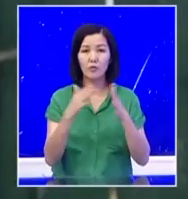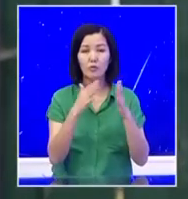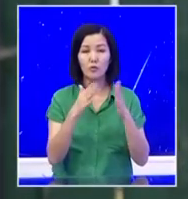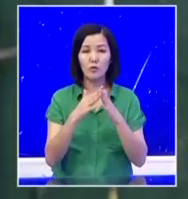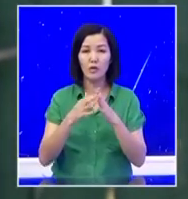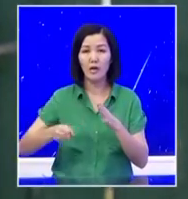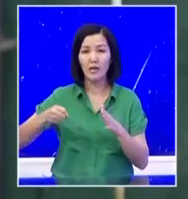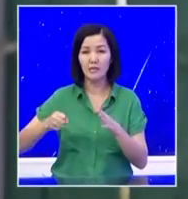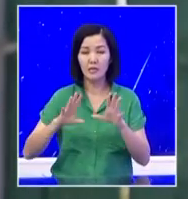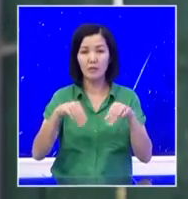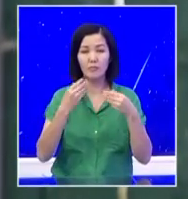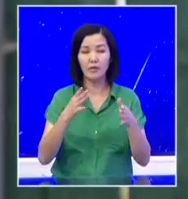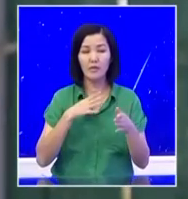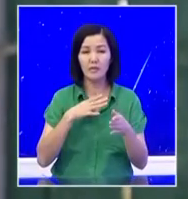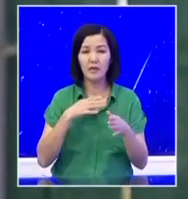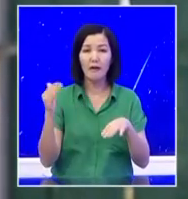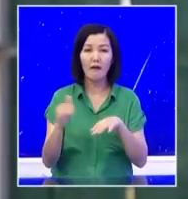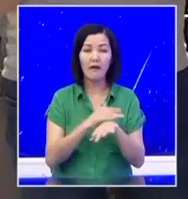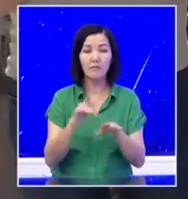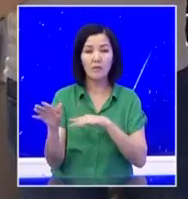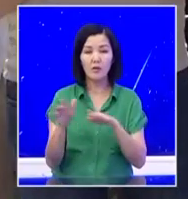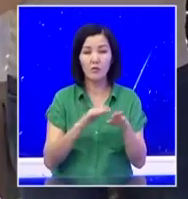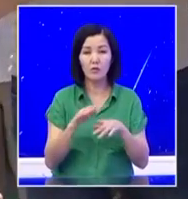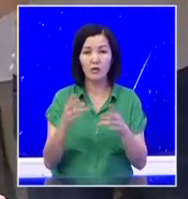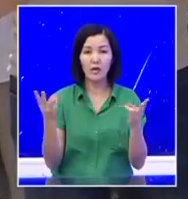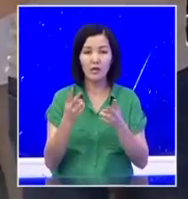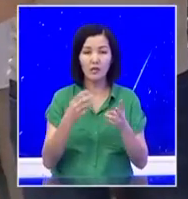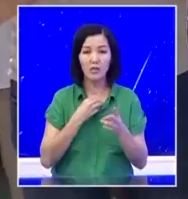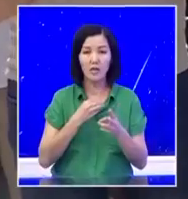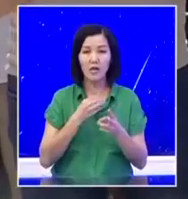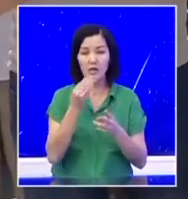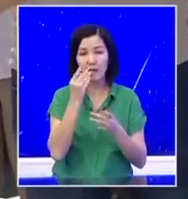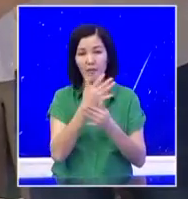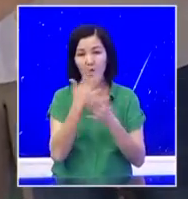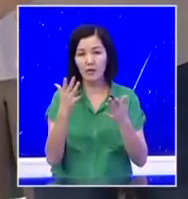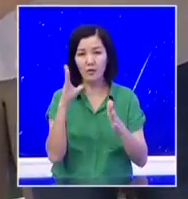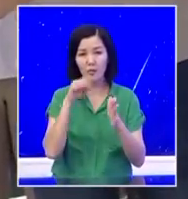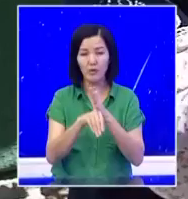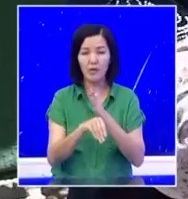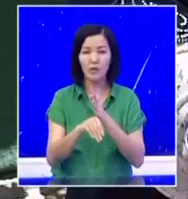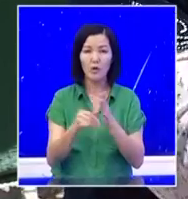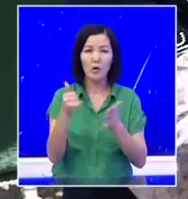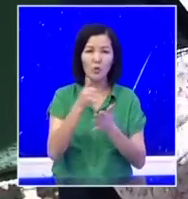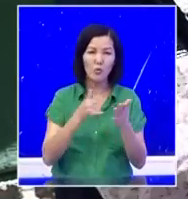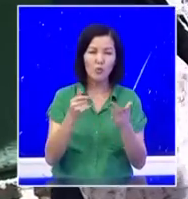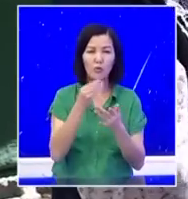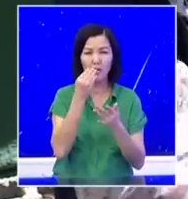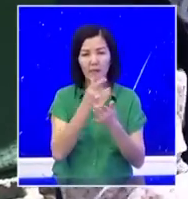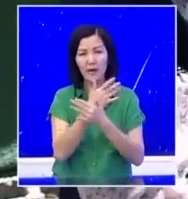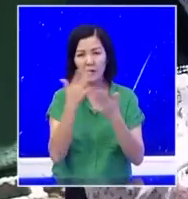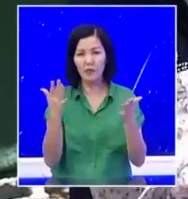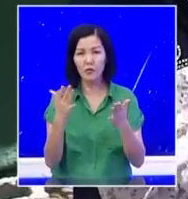таратты. Жалпы қайырымдылық қоржынында адам өміріне аса қажетті азық-түлері молынан салынған. Оның сұйық май, түрлі макарон өнімдері